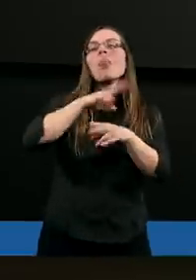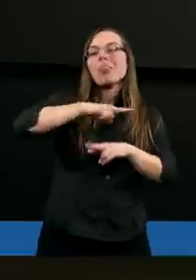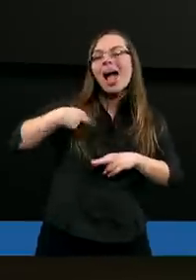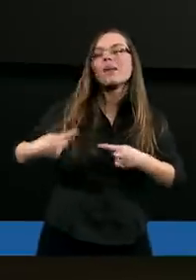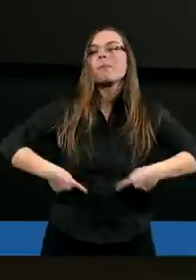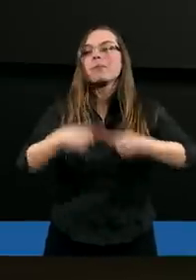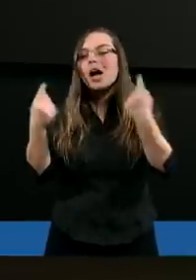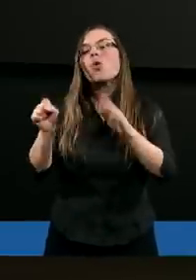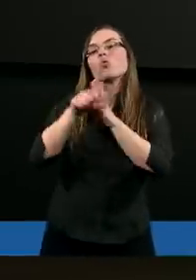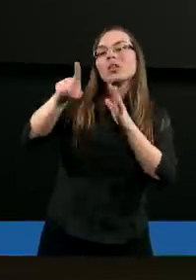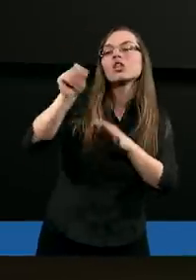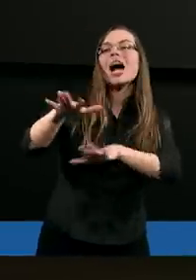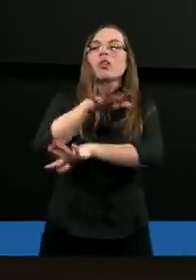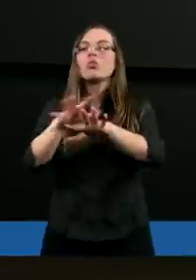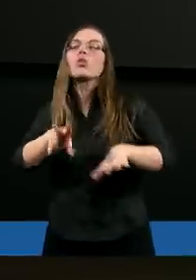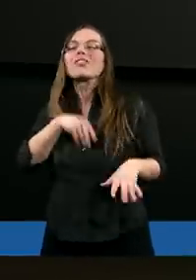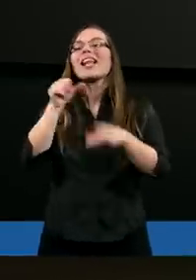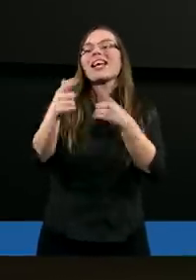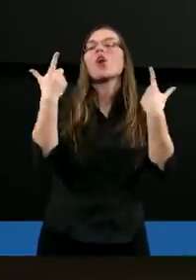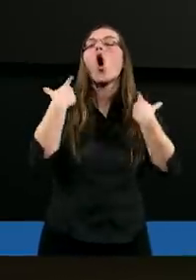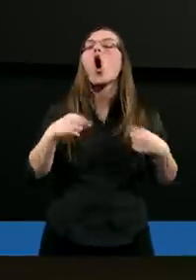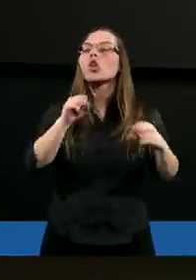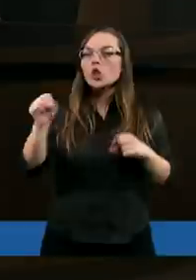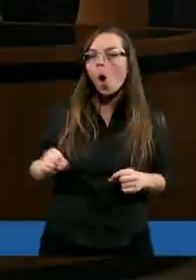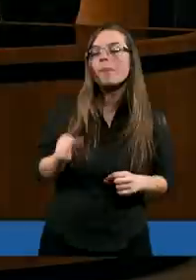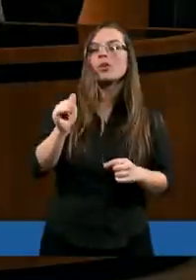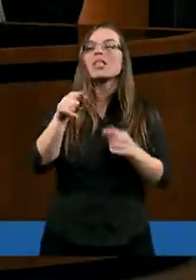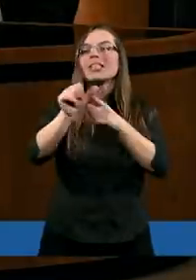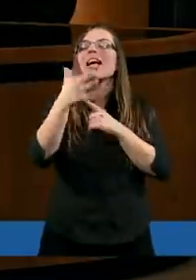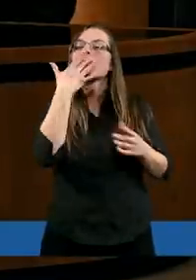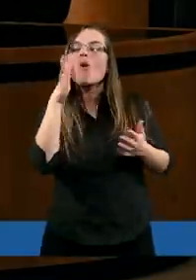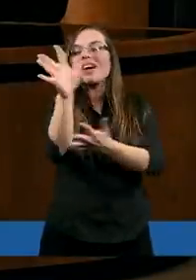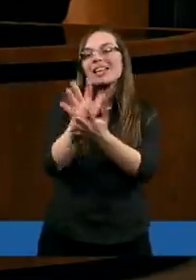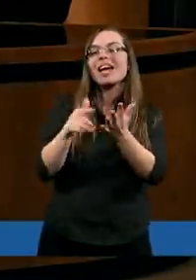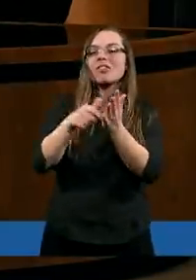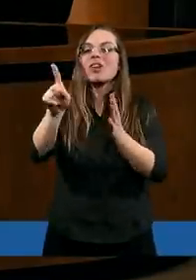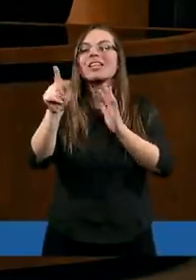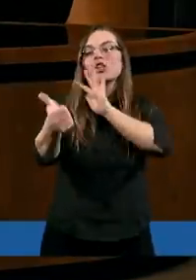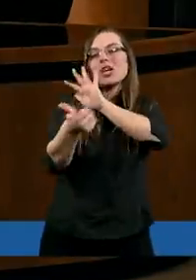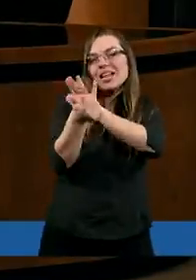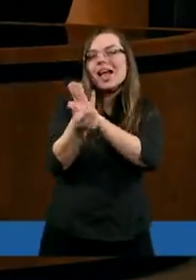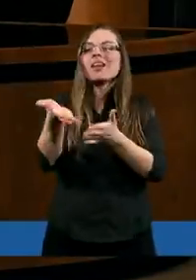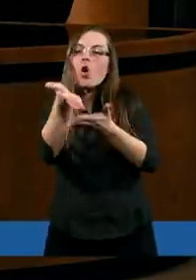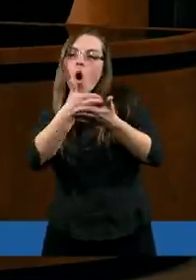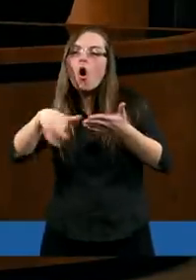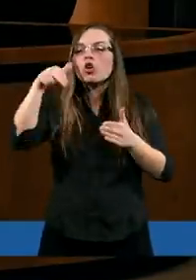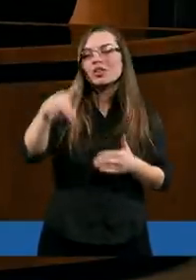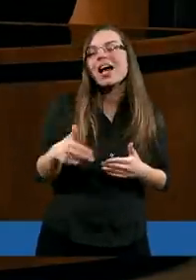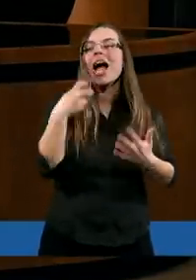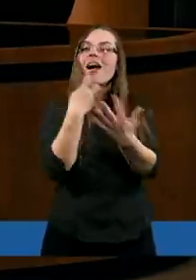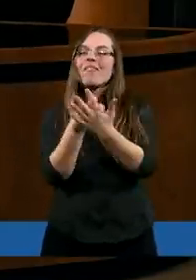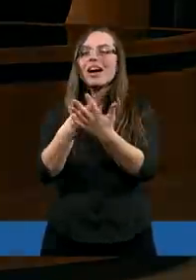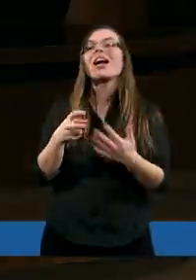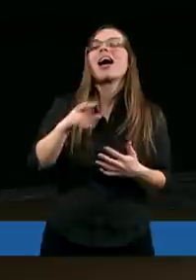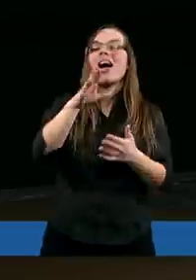jawny sposób, że Duch Święty jest osobą. Jeżeli można, to jeszcze jeden tekst z 16 rozdziału